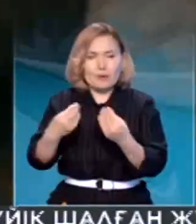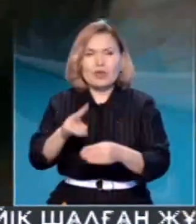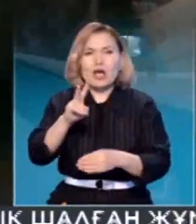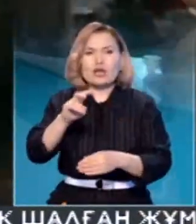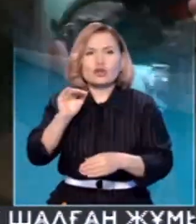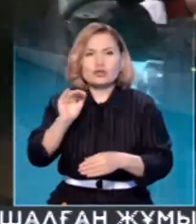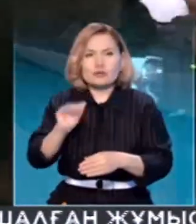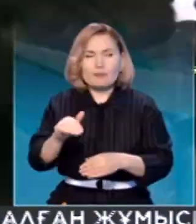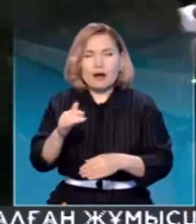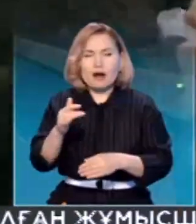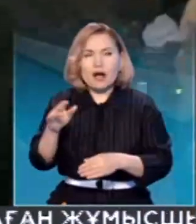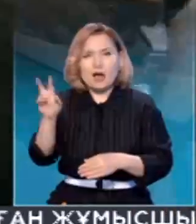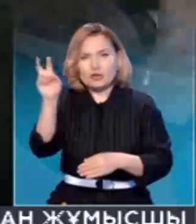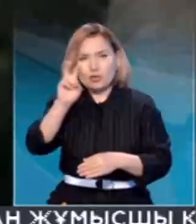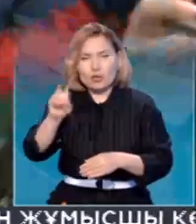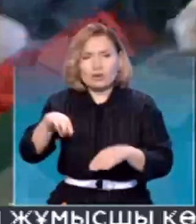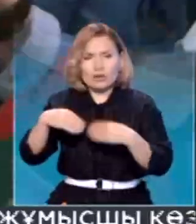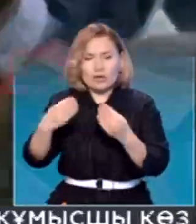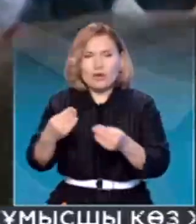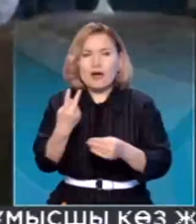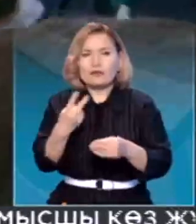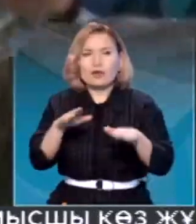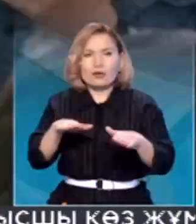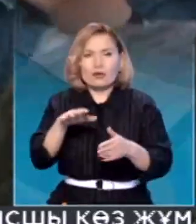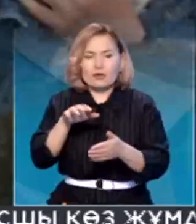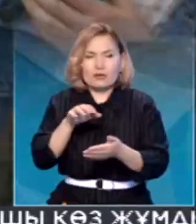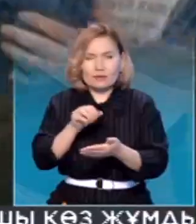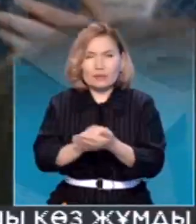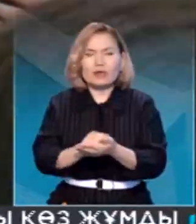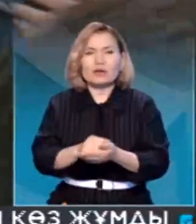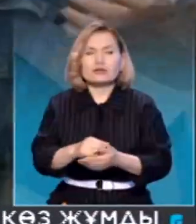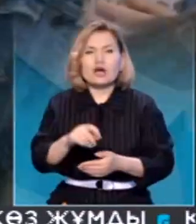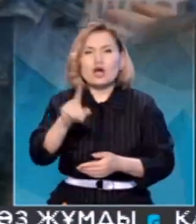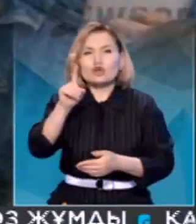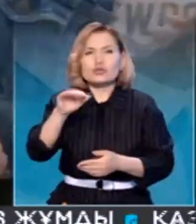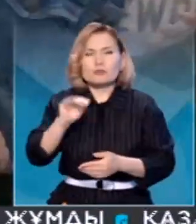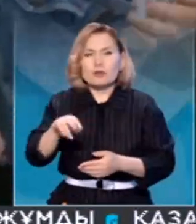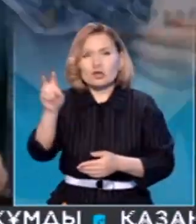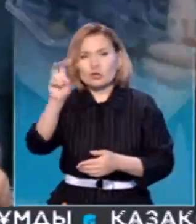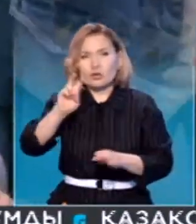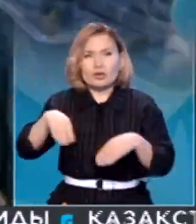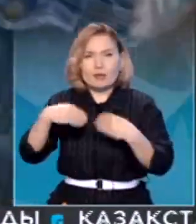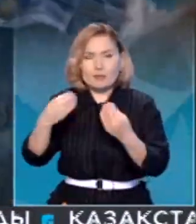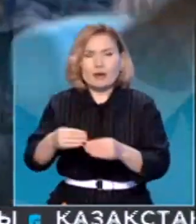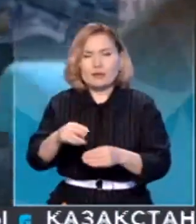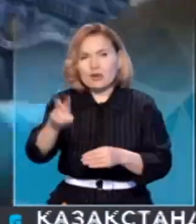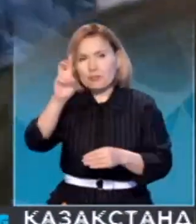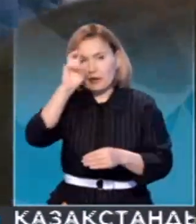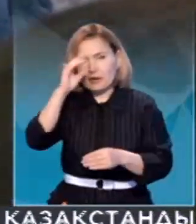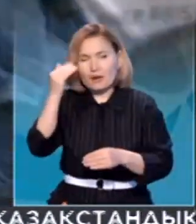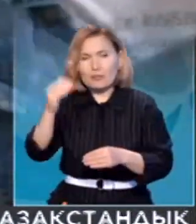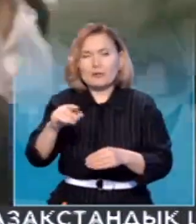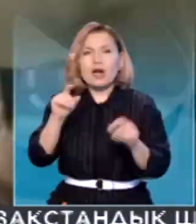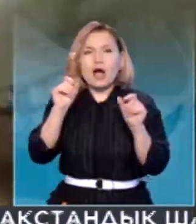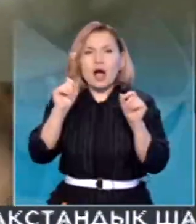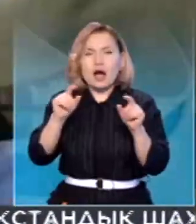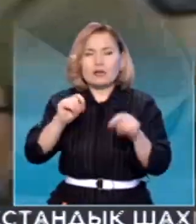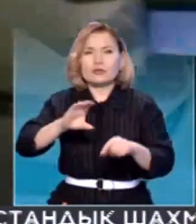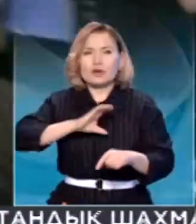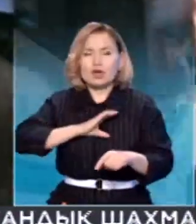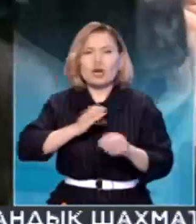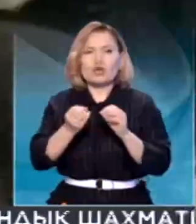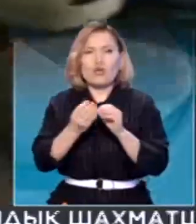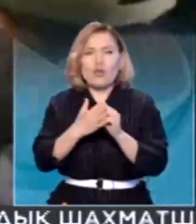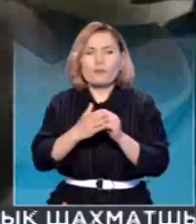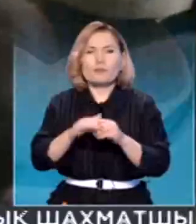ақш доллары, екінші орынға 100 мың ақш доллары берілген болатын. Одан бөлек мемлекет тарапынан әрқайсына алтын жүлде алғандарға 15